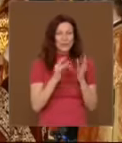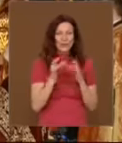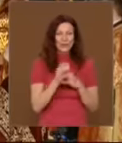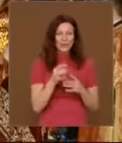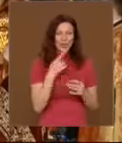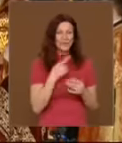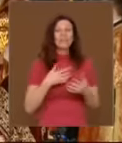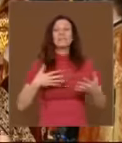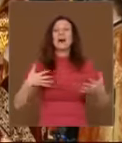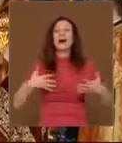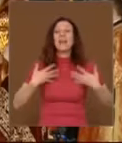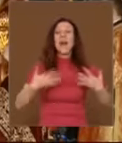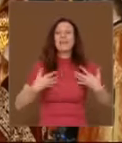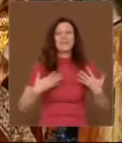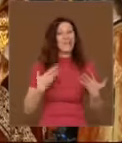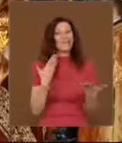се!